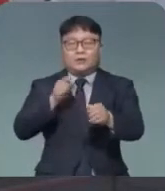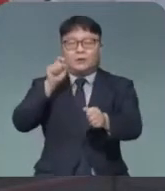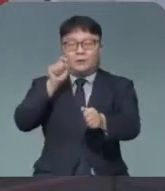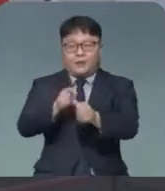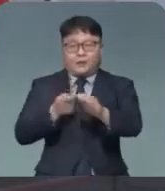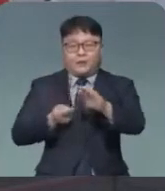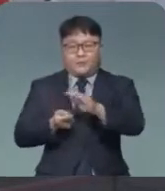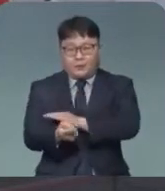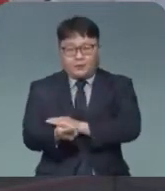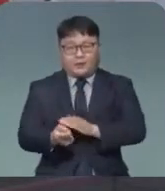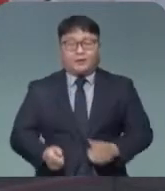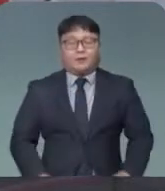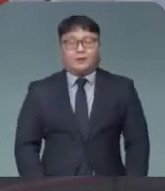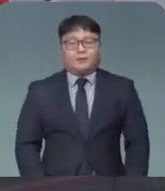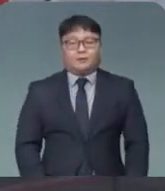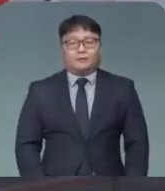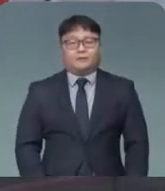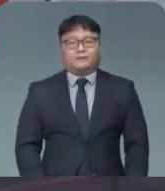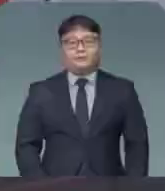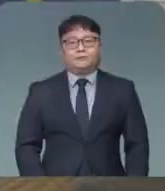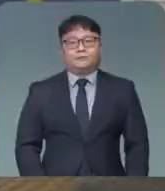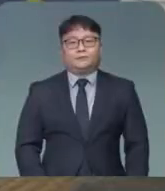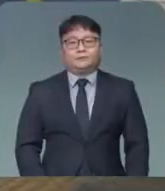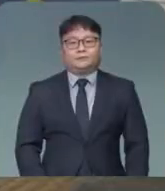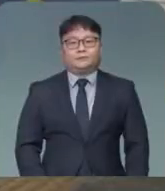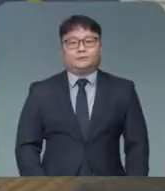내렸습니다. 정면구 기자입니다.